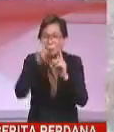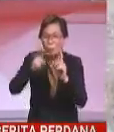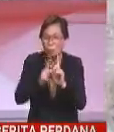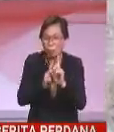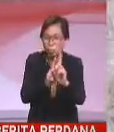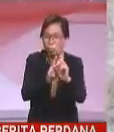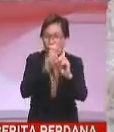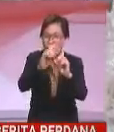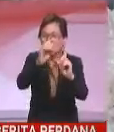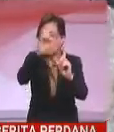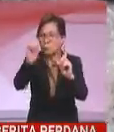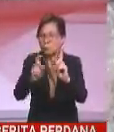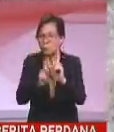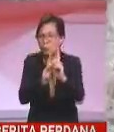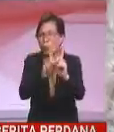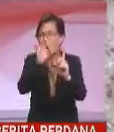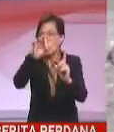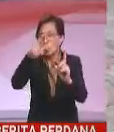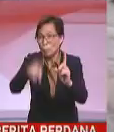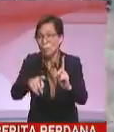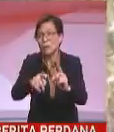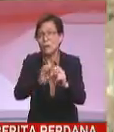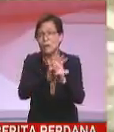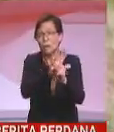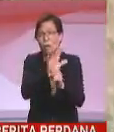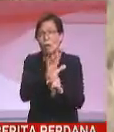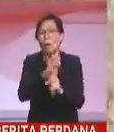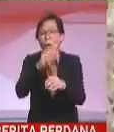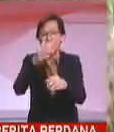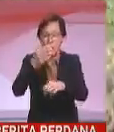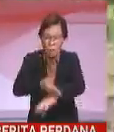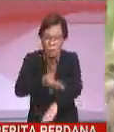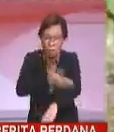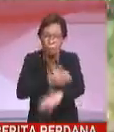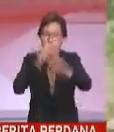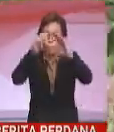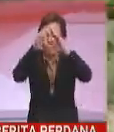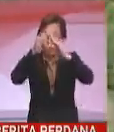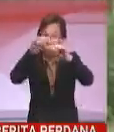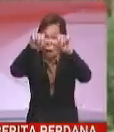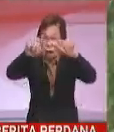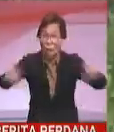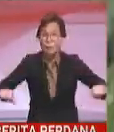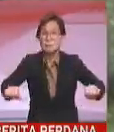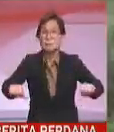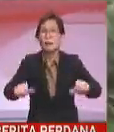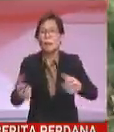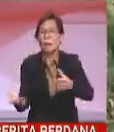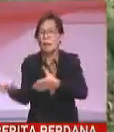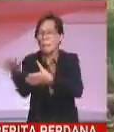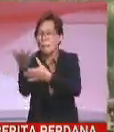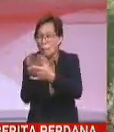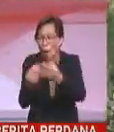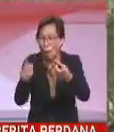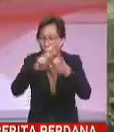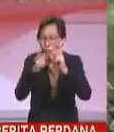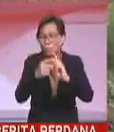standard COVID-19, menambah baik perumahan pekerja selain menerapkan pendigitalan bagi